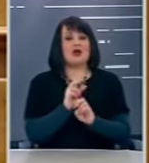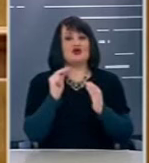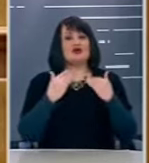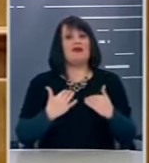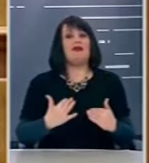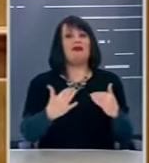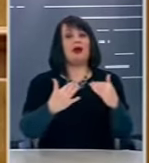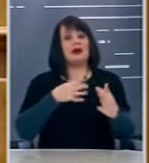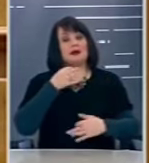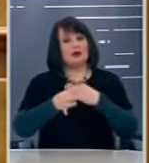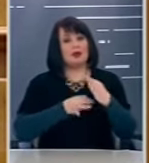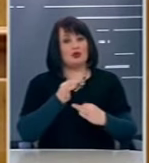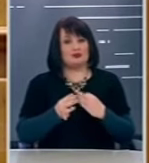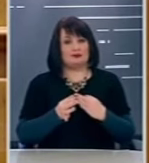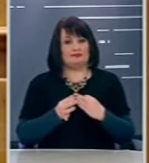να τοποθετηθώ